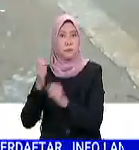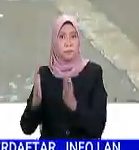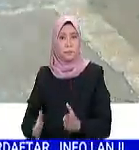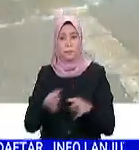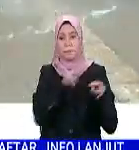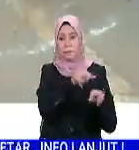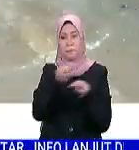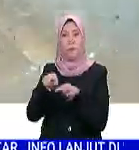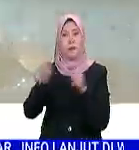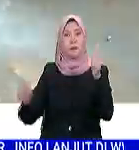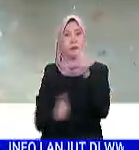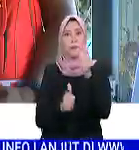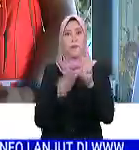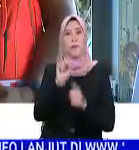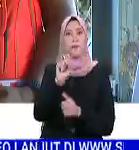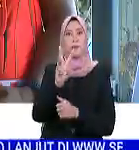seliaan SWCorp.